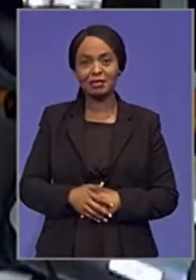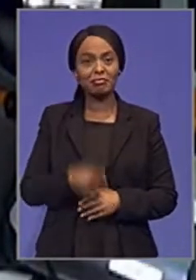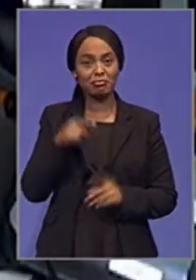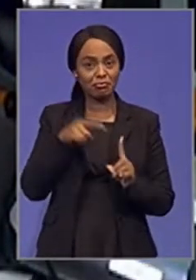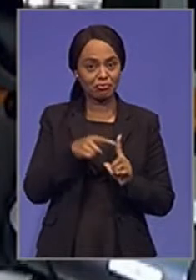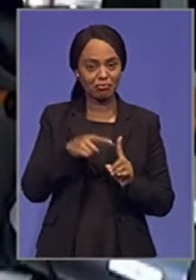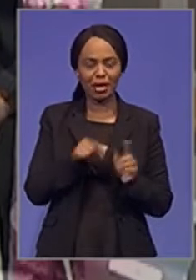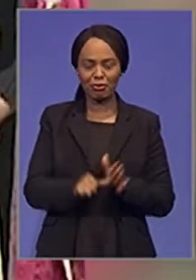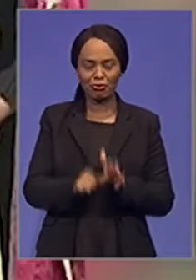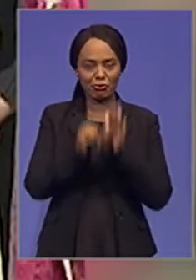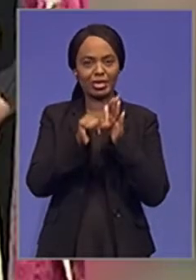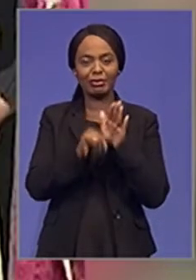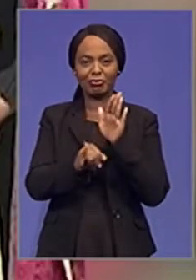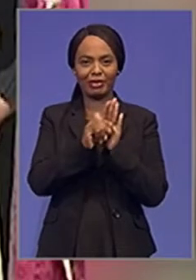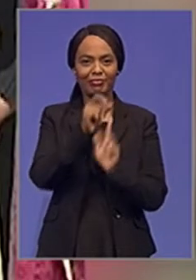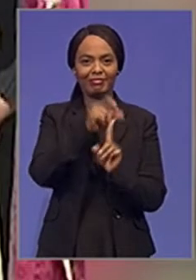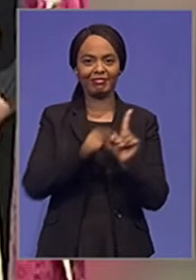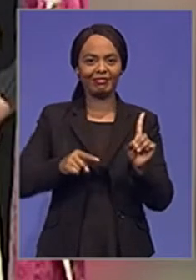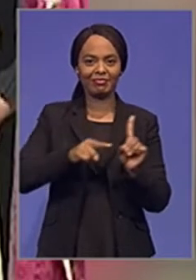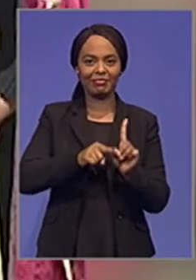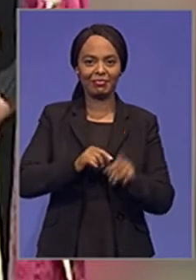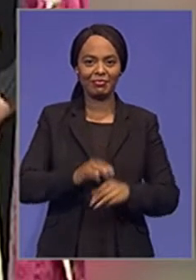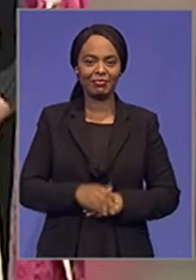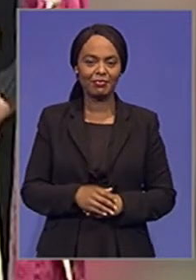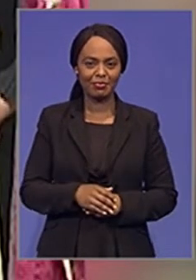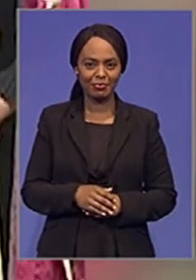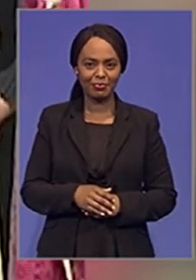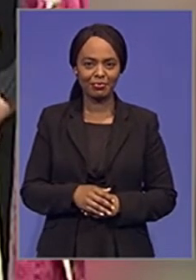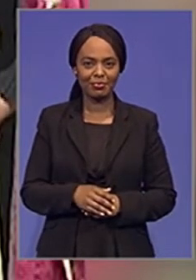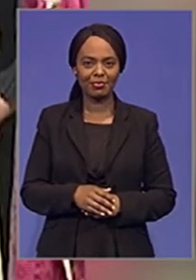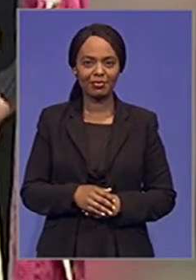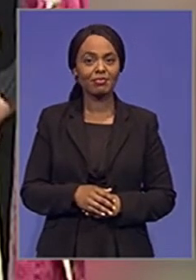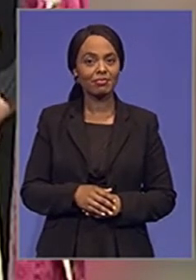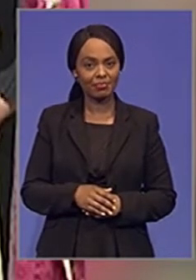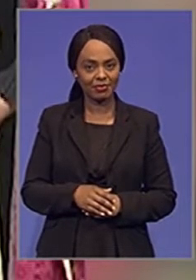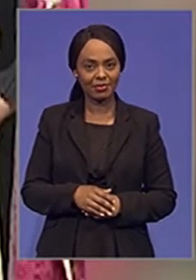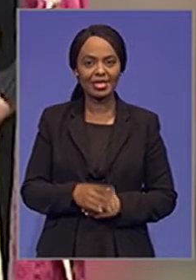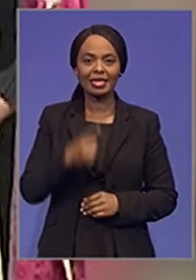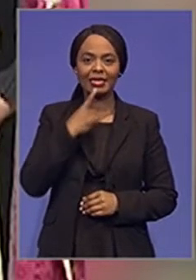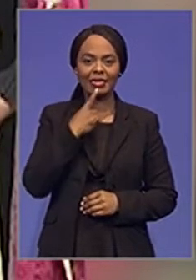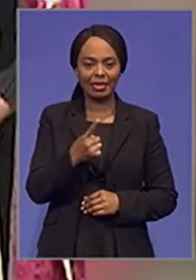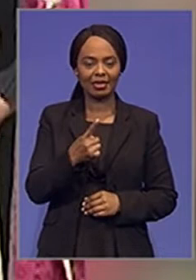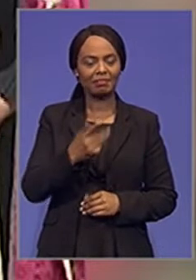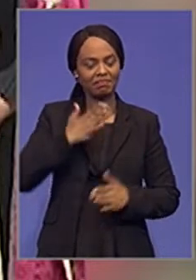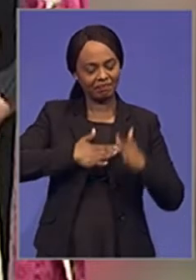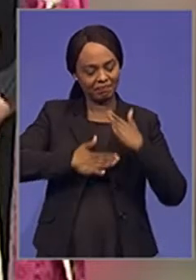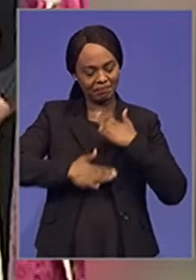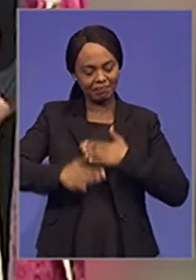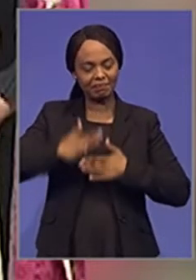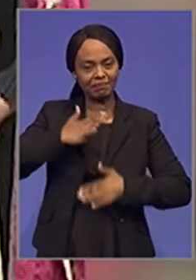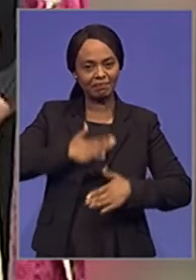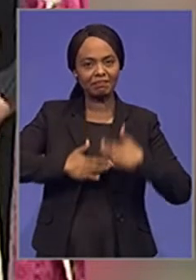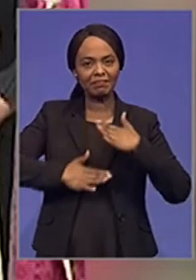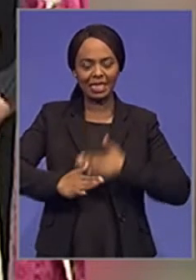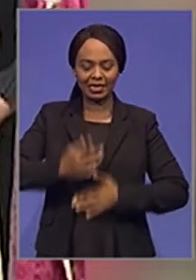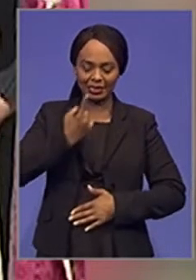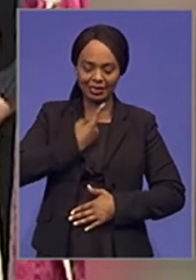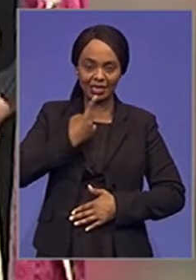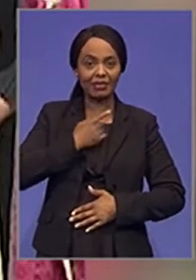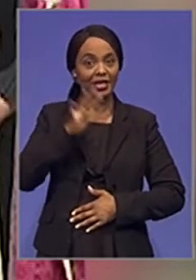go bohlokwa le mangwalo a makgethwa a bolela a re ikokobetšeng ka bolena gomme ge